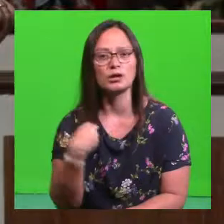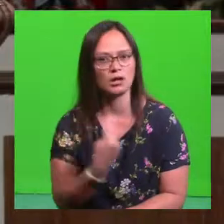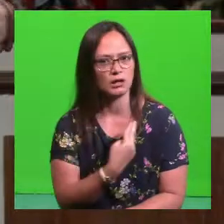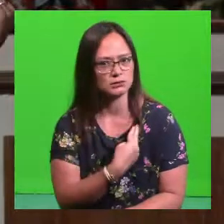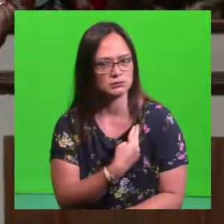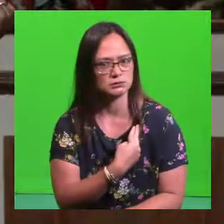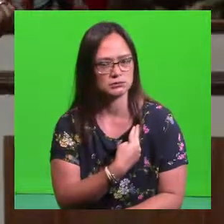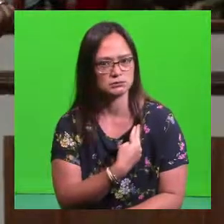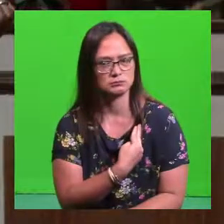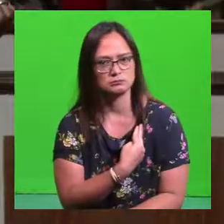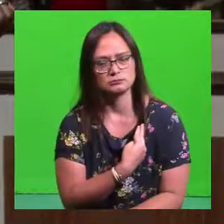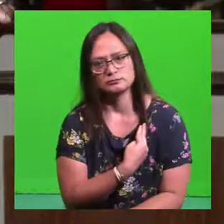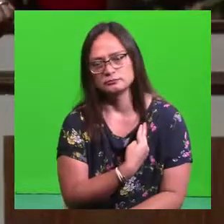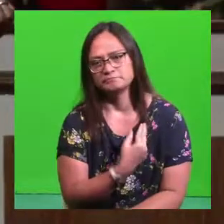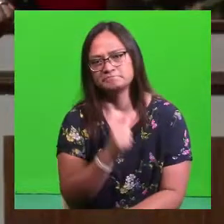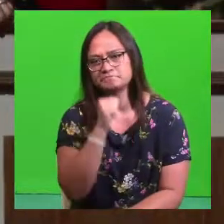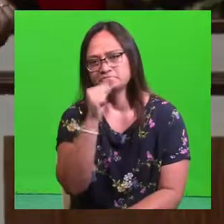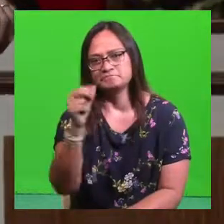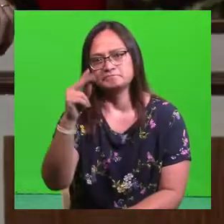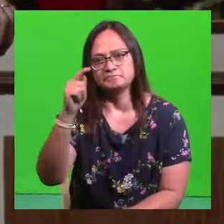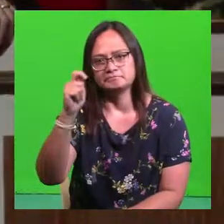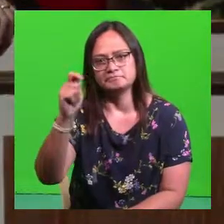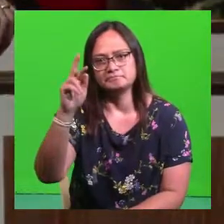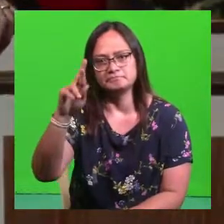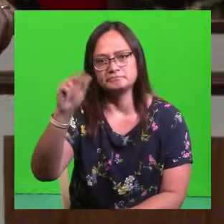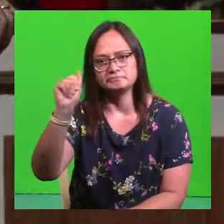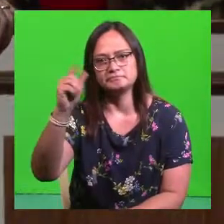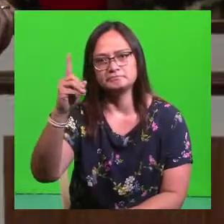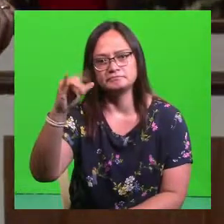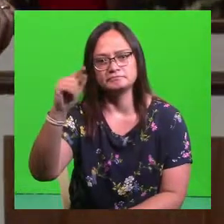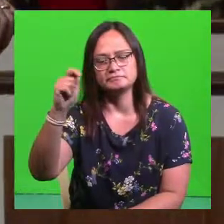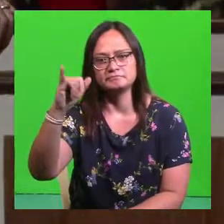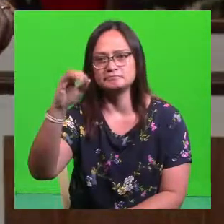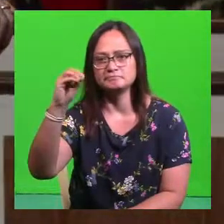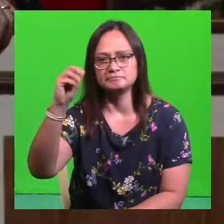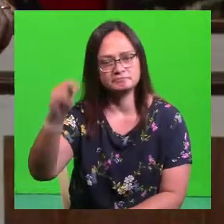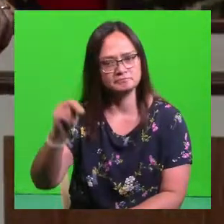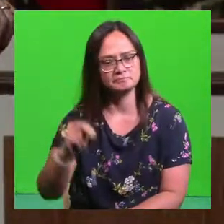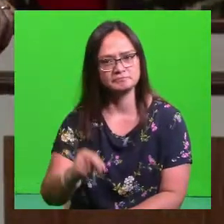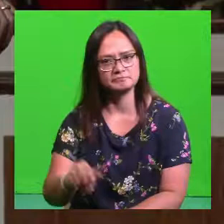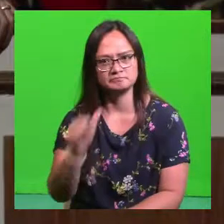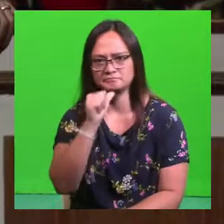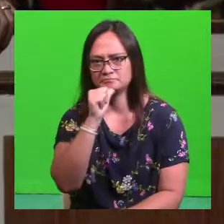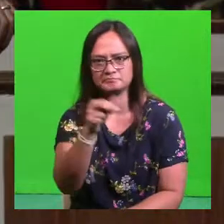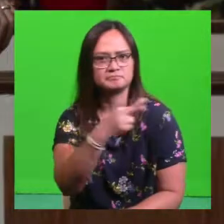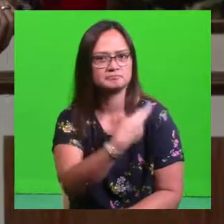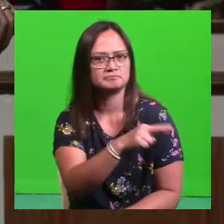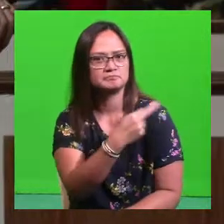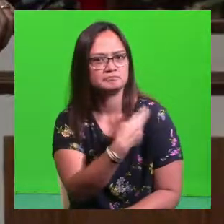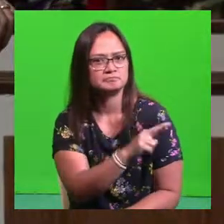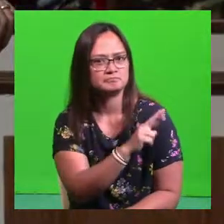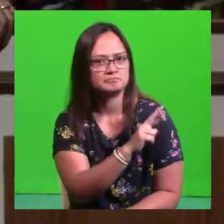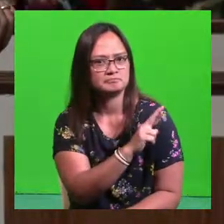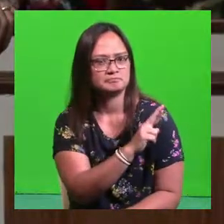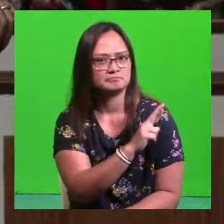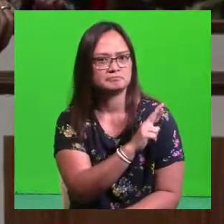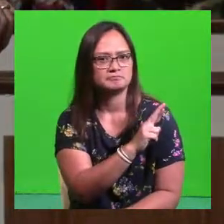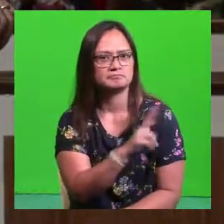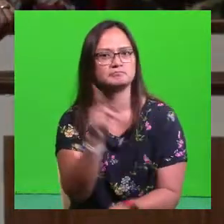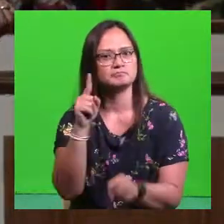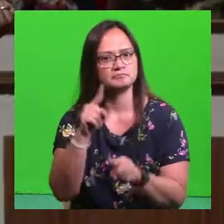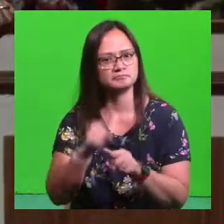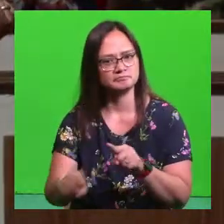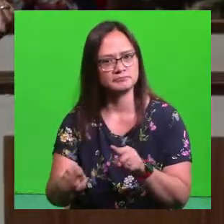atin. Okay? Hindi relihiyon na magtuturo sa atin yan, kundi ang salita ng